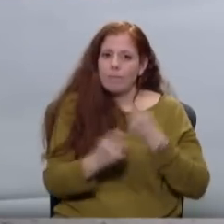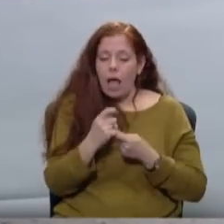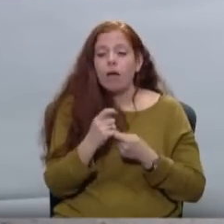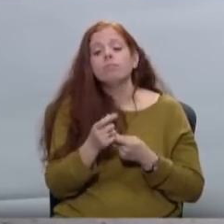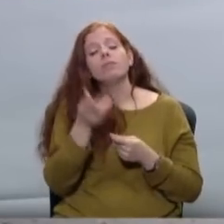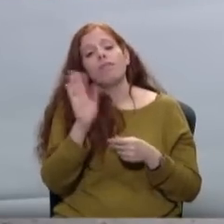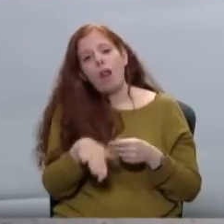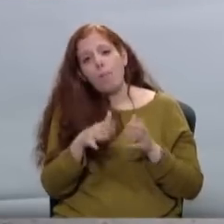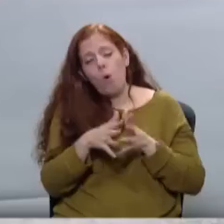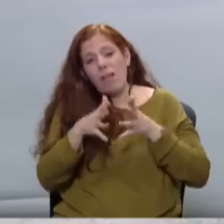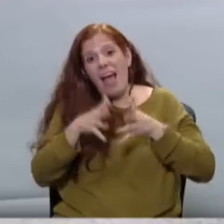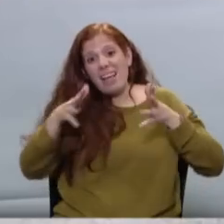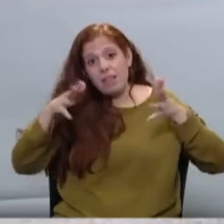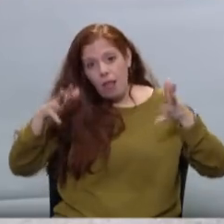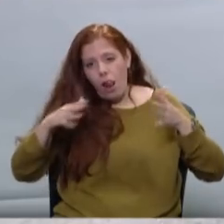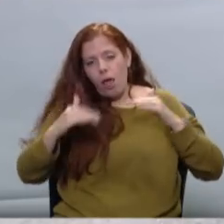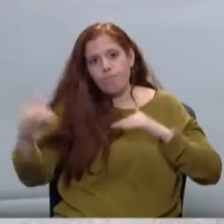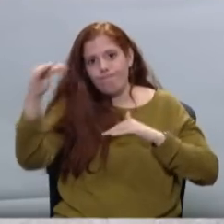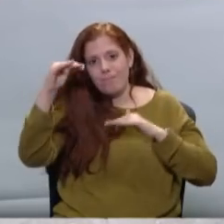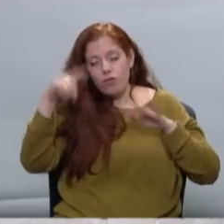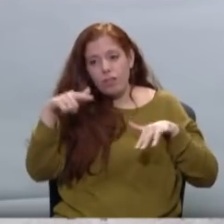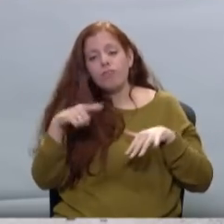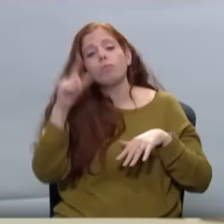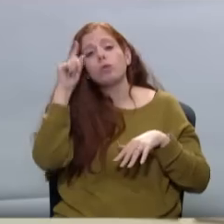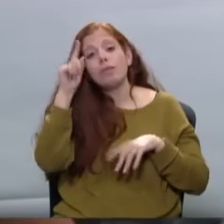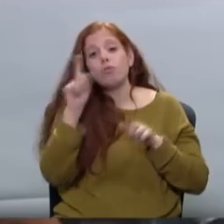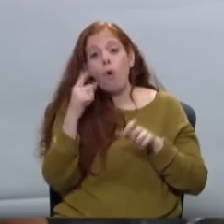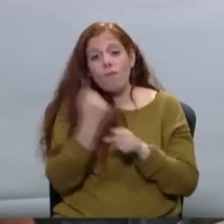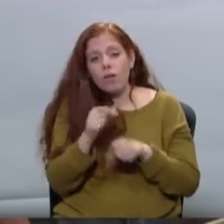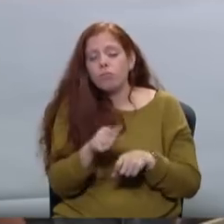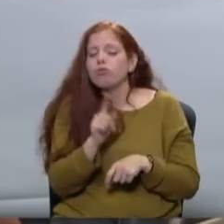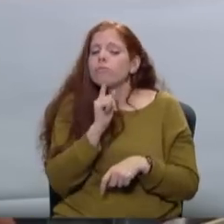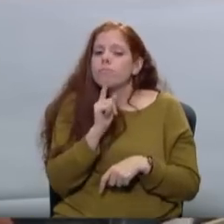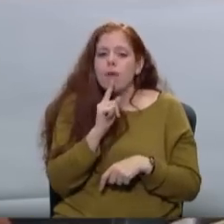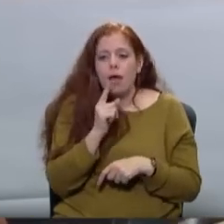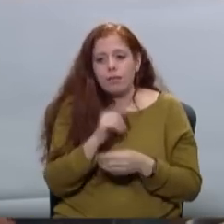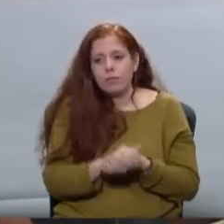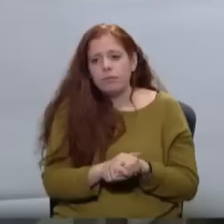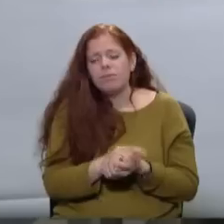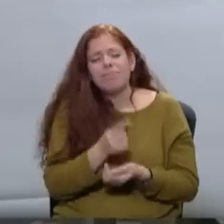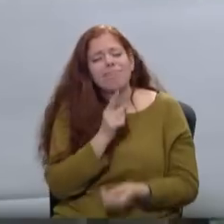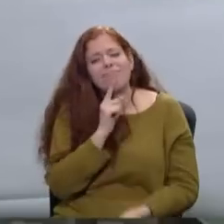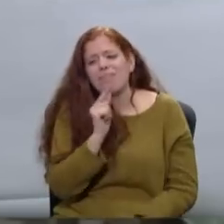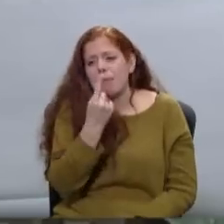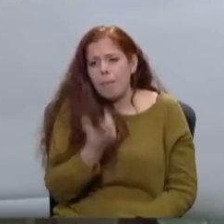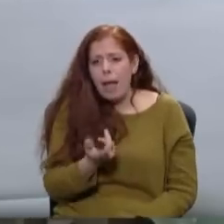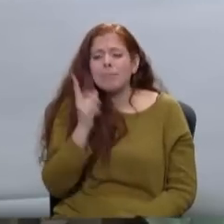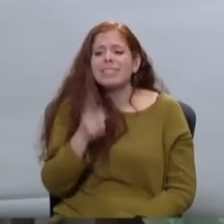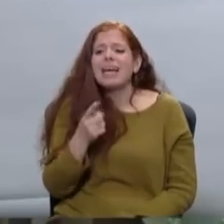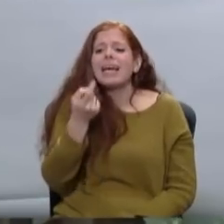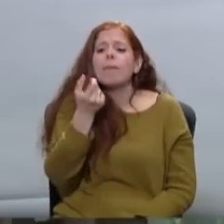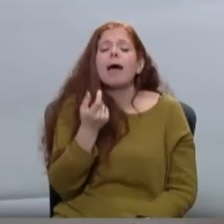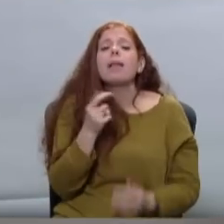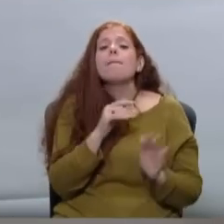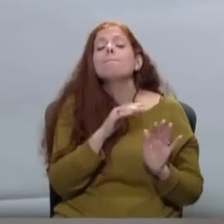האשרות, הסוחרים בעזה יודעים שהם יחידי סגולה. בטיבה בים זה. צריך להכניס כמעט מעל